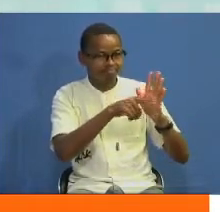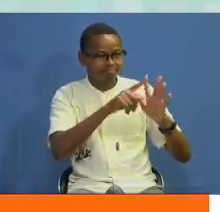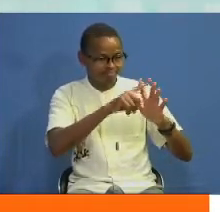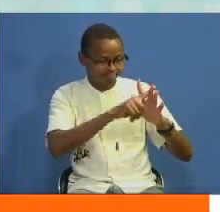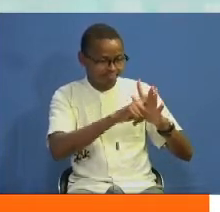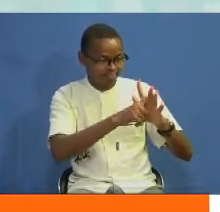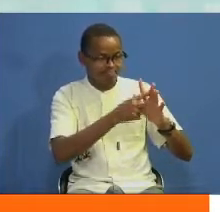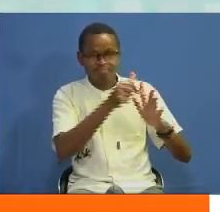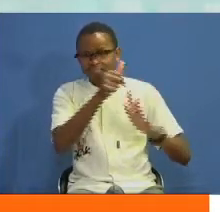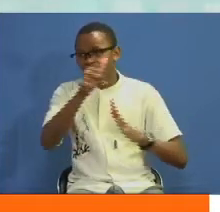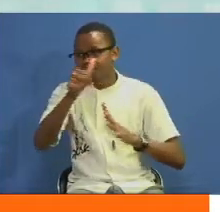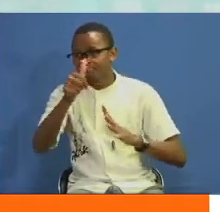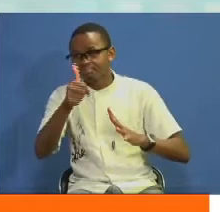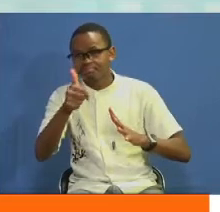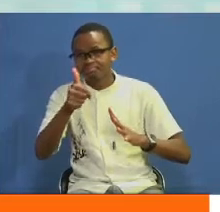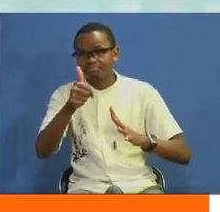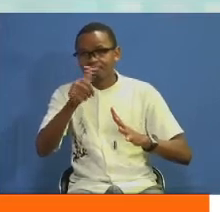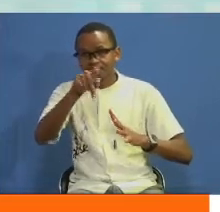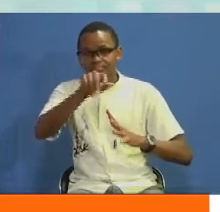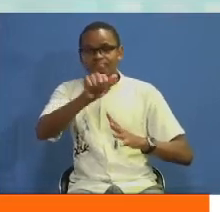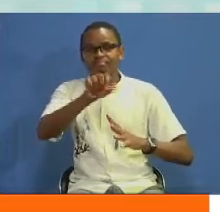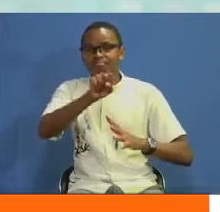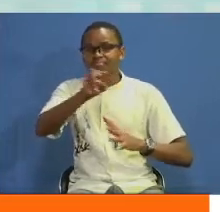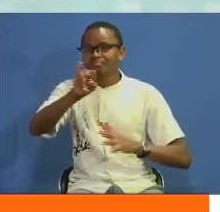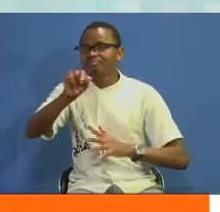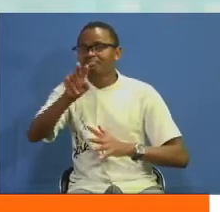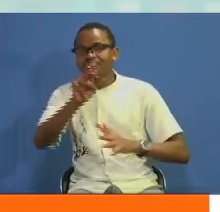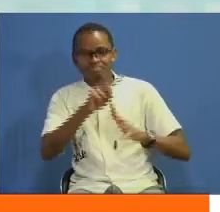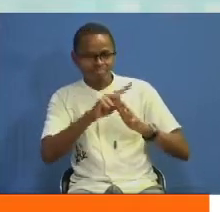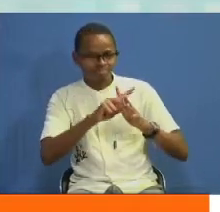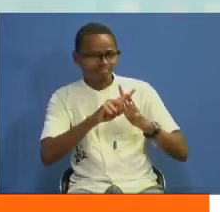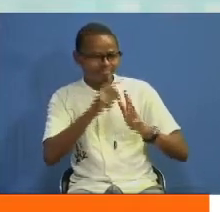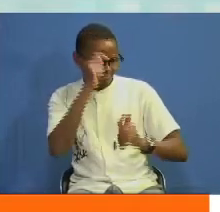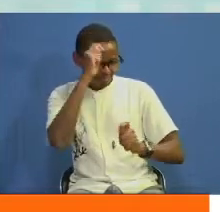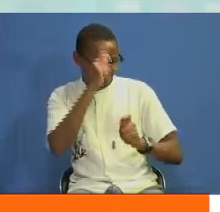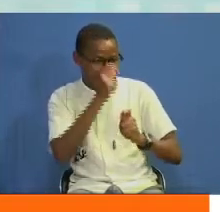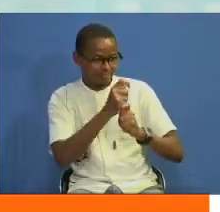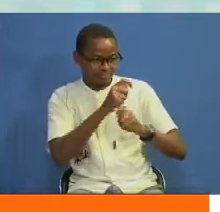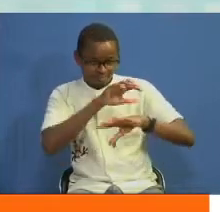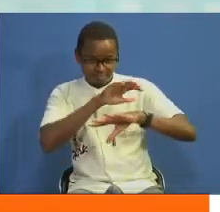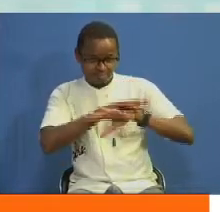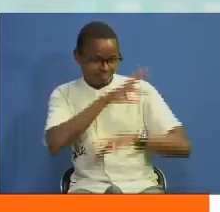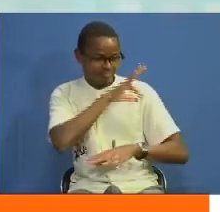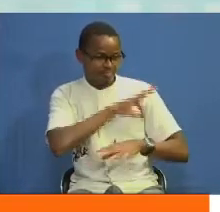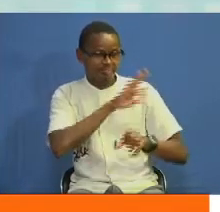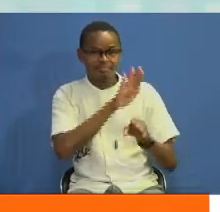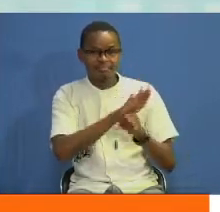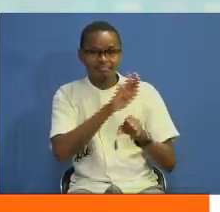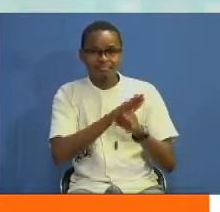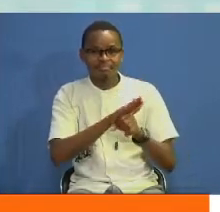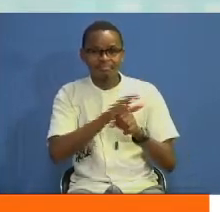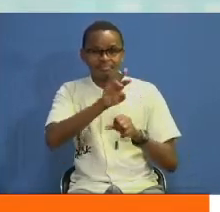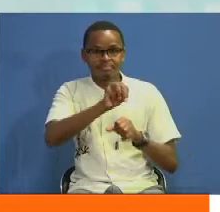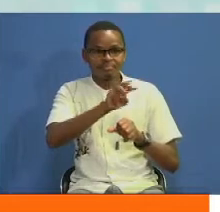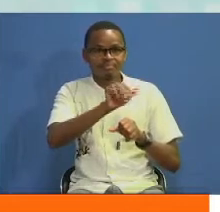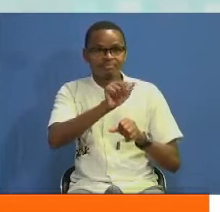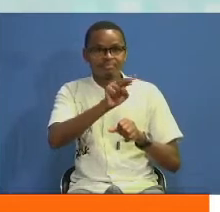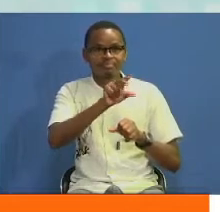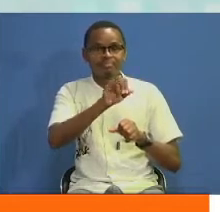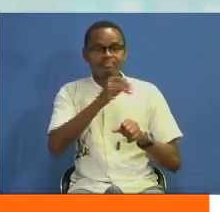ya karakara, ukipenda ni passion, ambacho aliamini kitampa na tija kubwa. Isabel